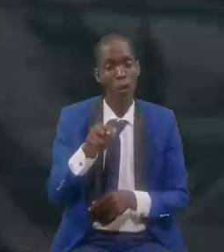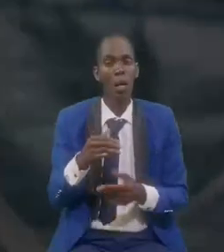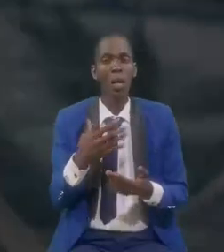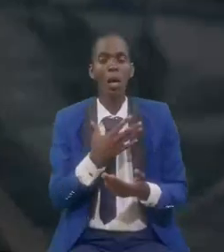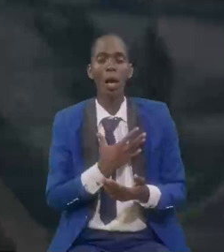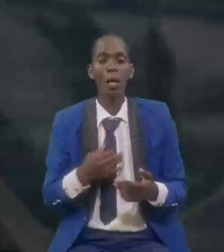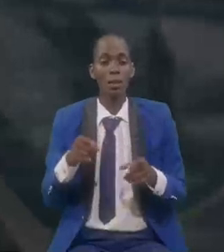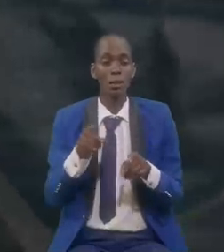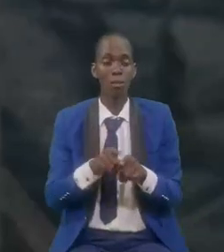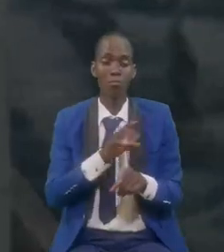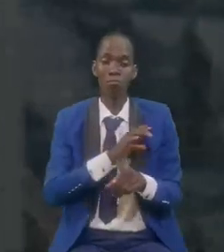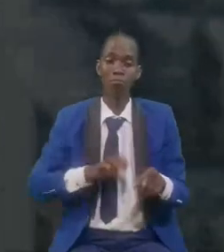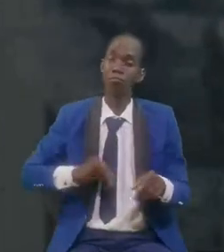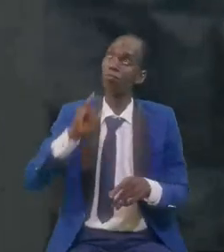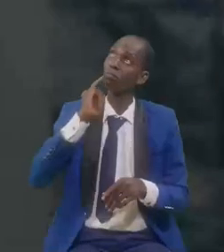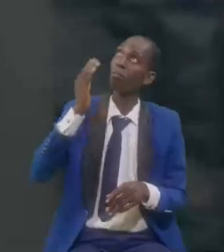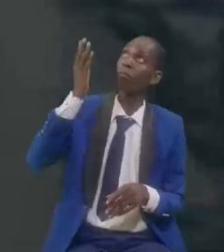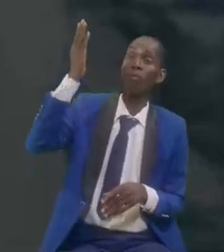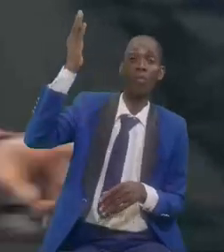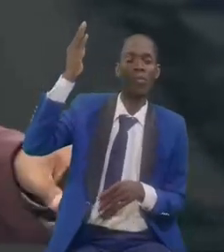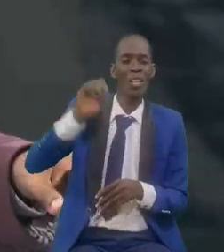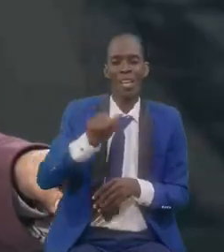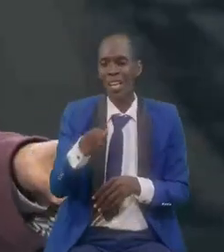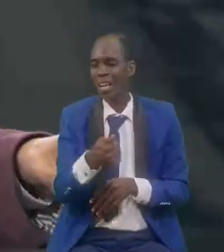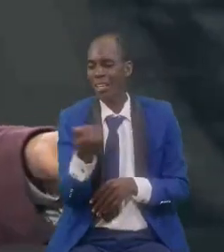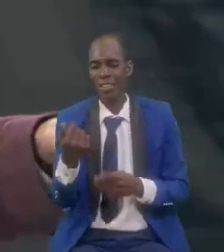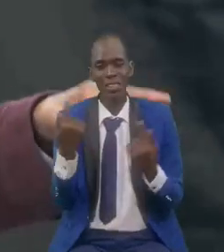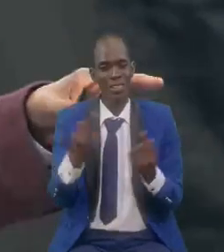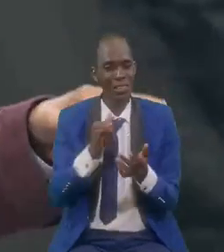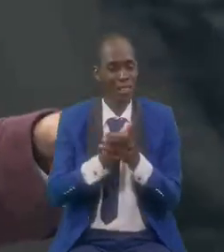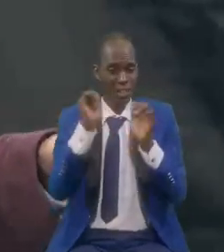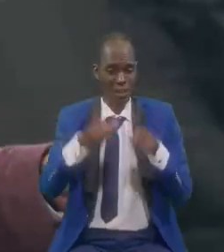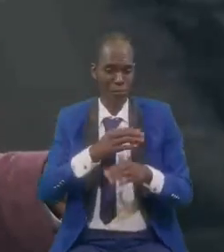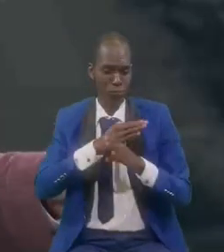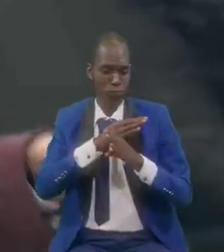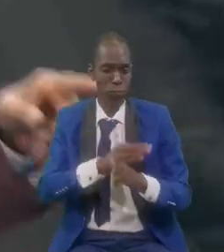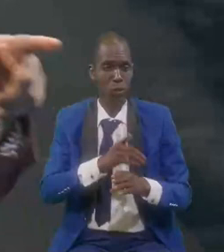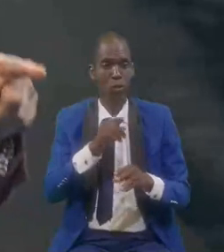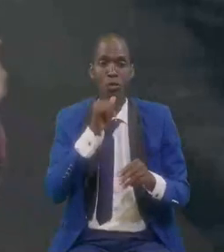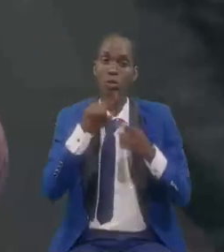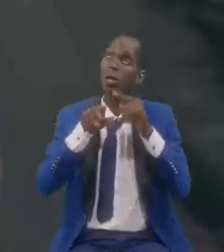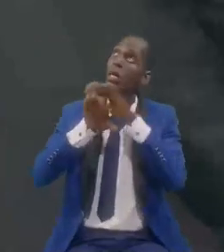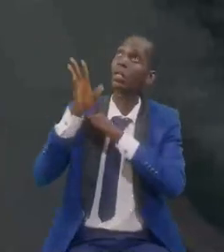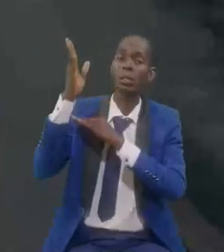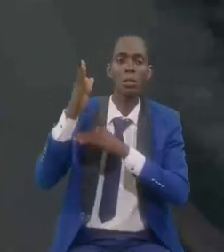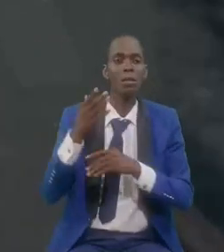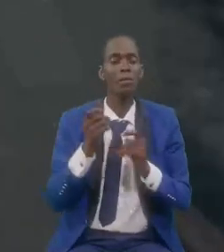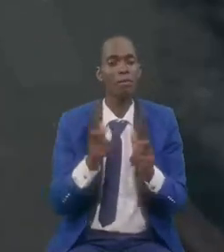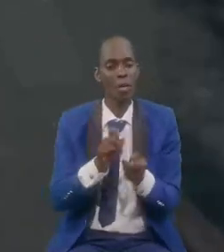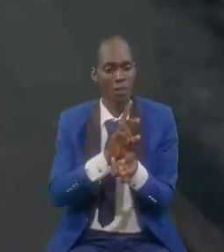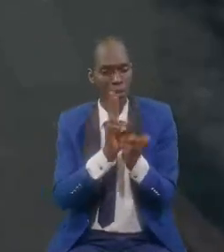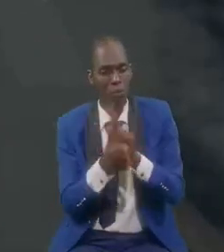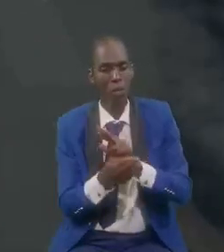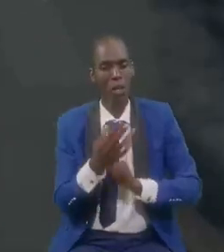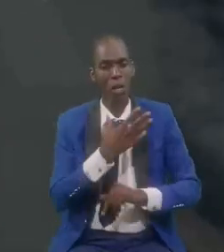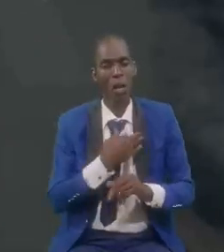Pendant qu'il est parti, s'il y a quelque chose qui va t'empêcher d'aller au ciel, repens-toi et crois